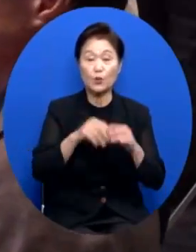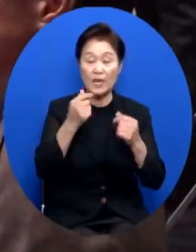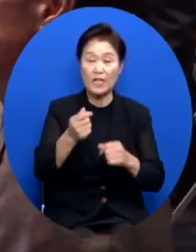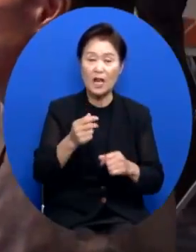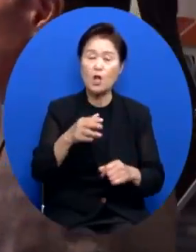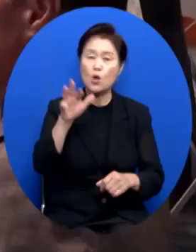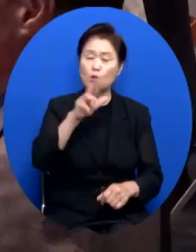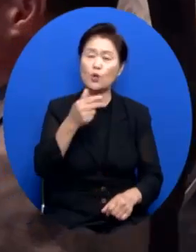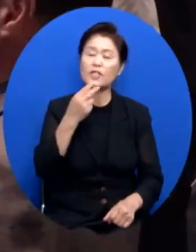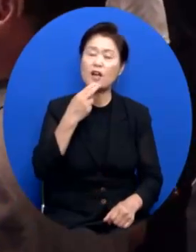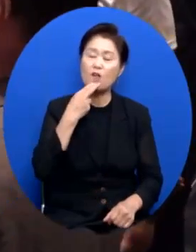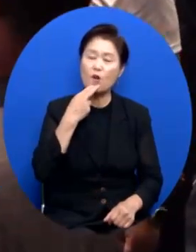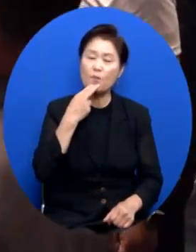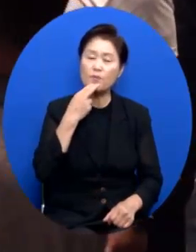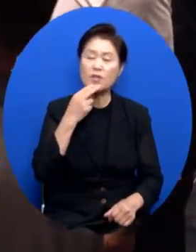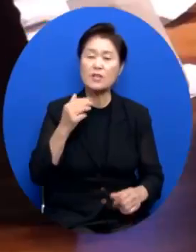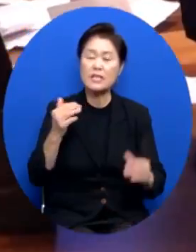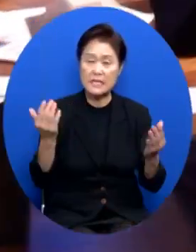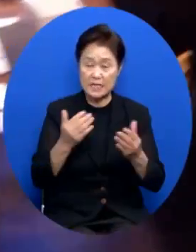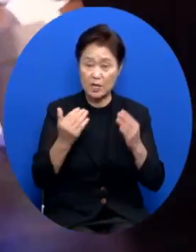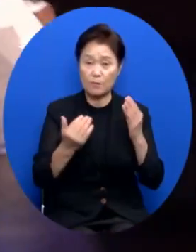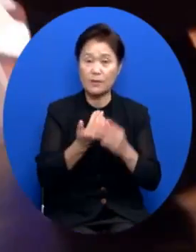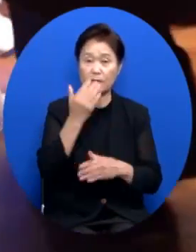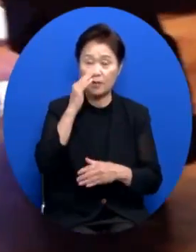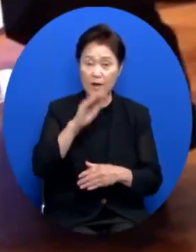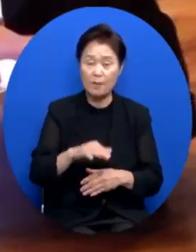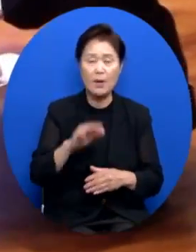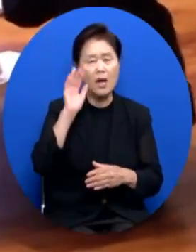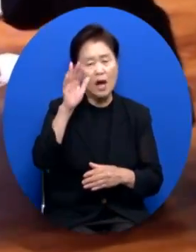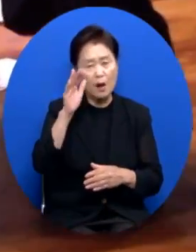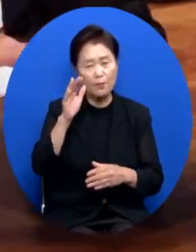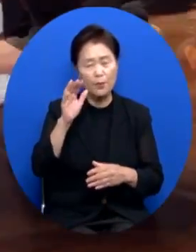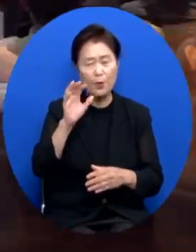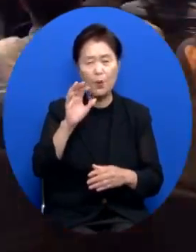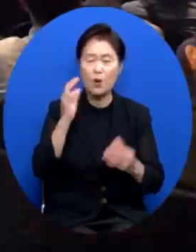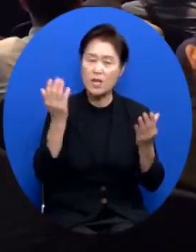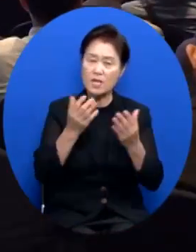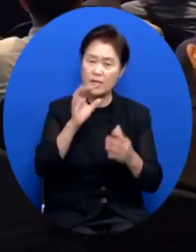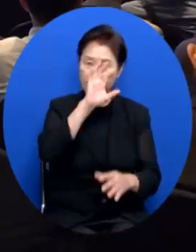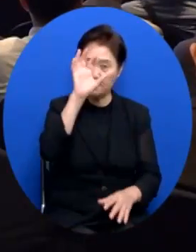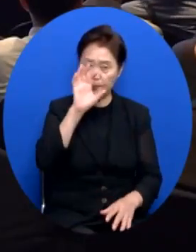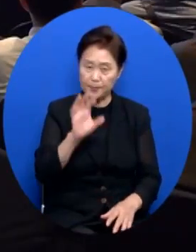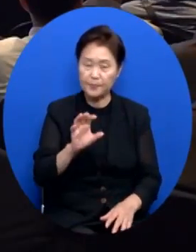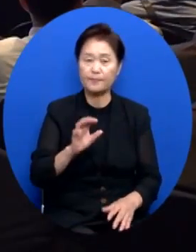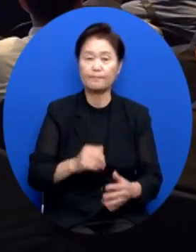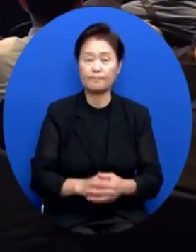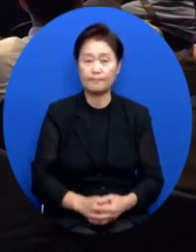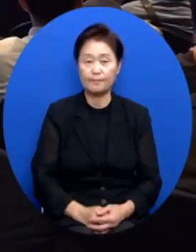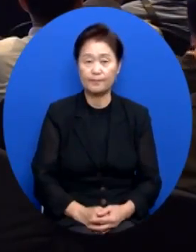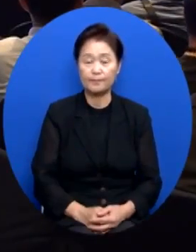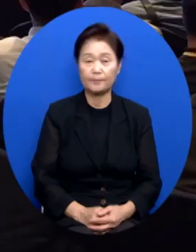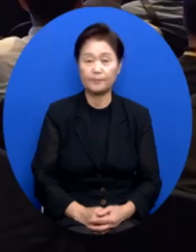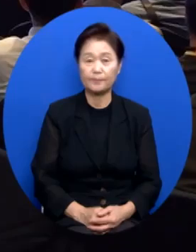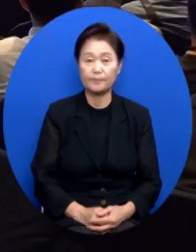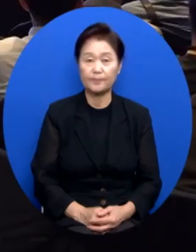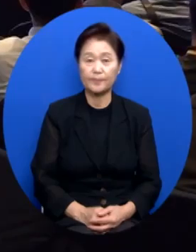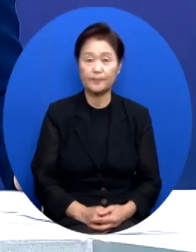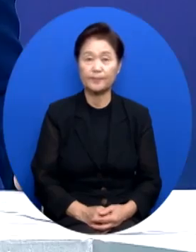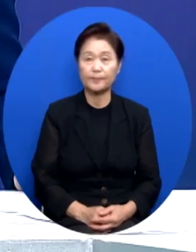공백 사태가 발생하며 향후 행보의 귀추가 주목되고 있습니다. CTS 뉴스 이가영입니다.